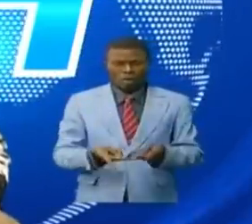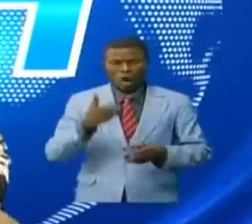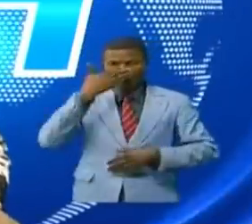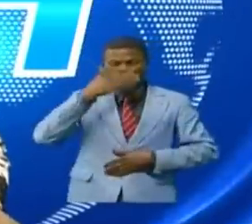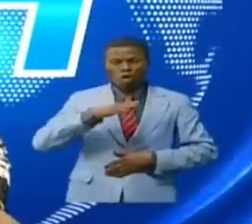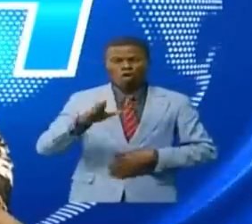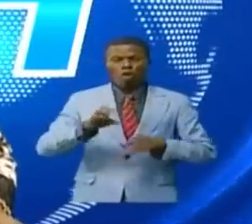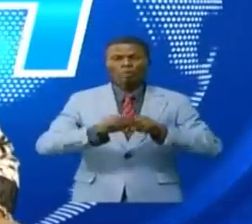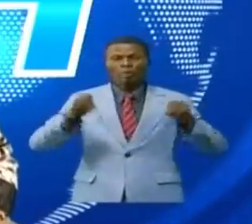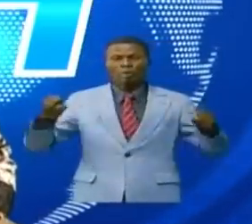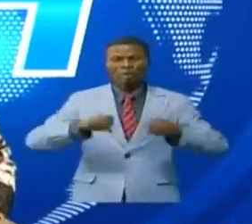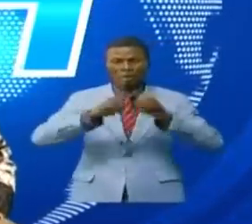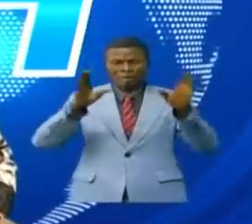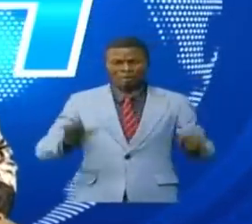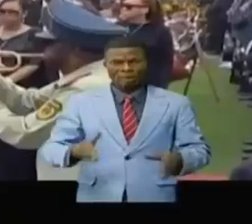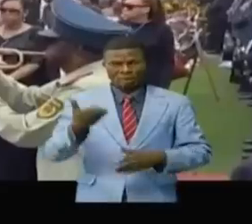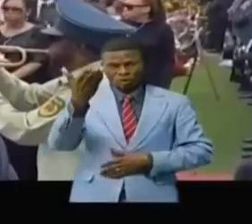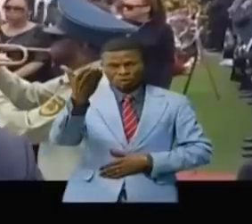de l'hôpital du cinquantenaire.